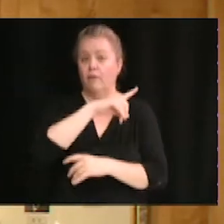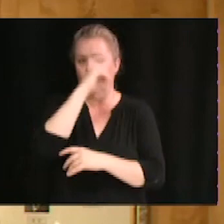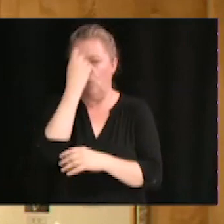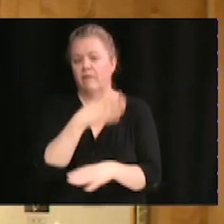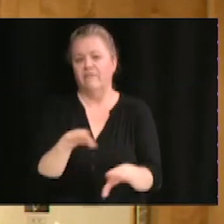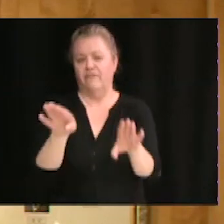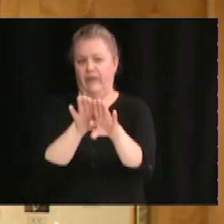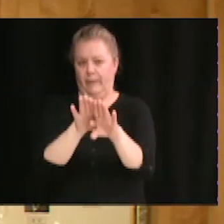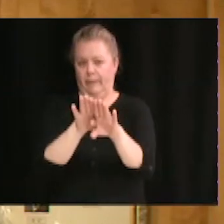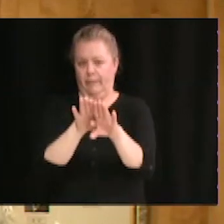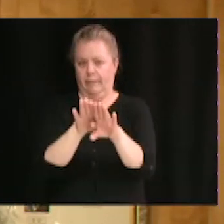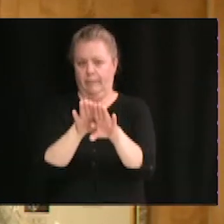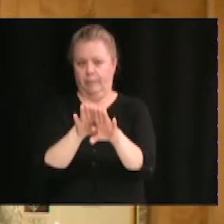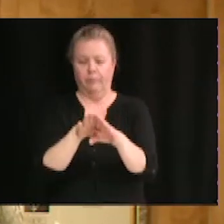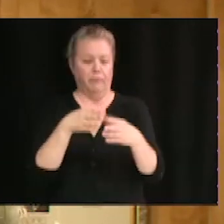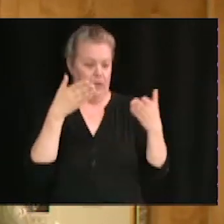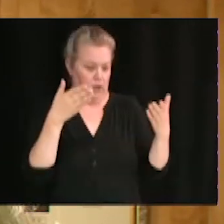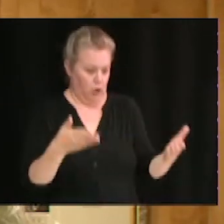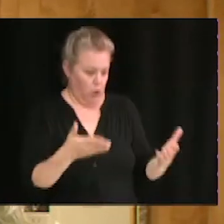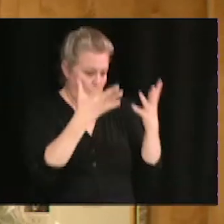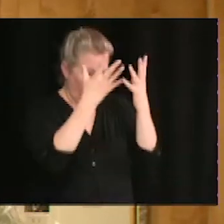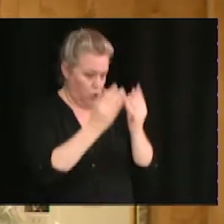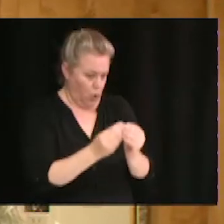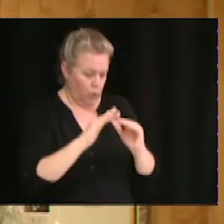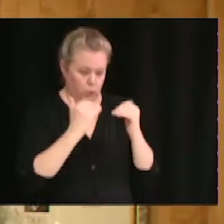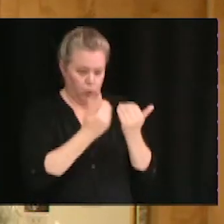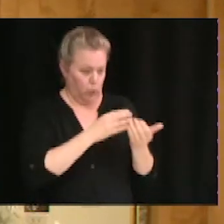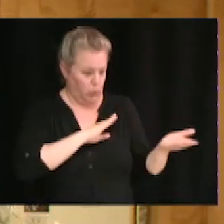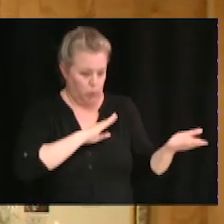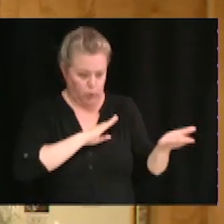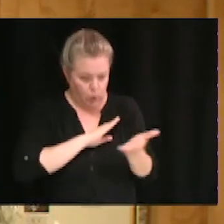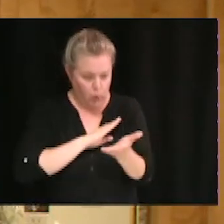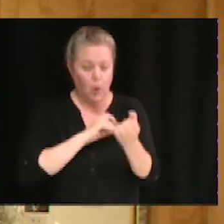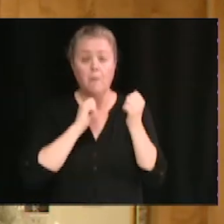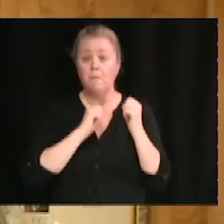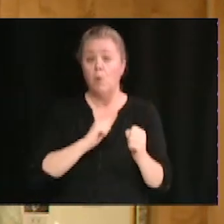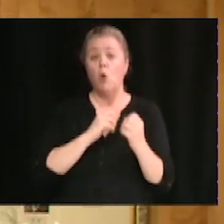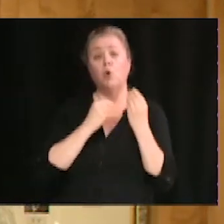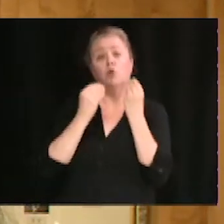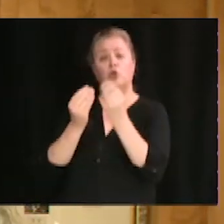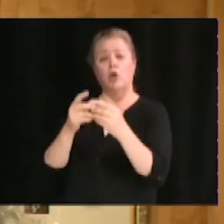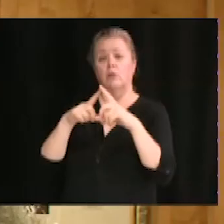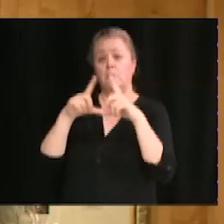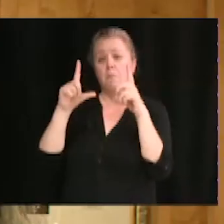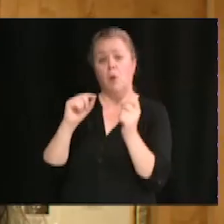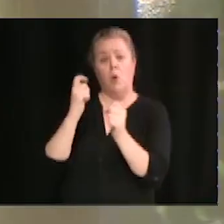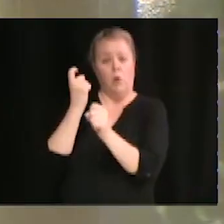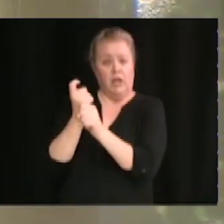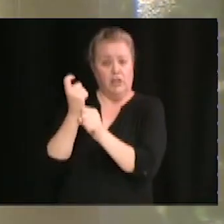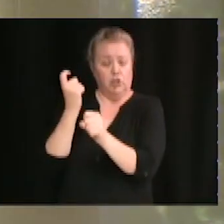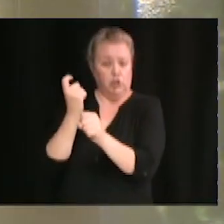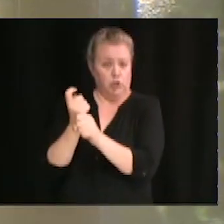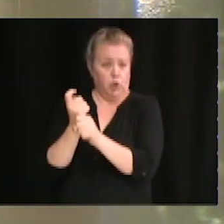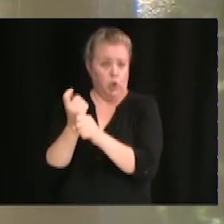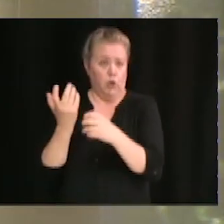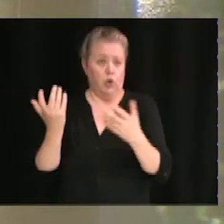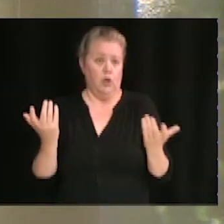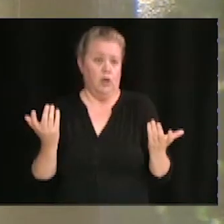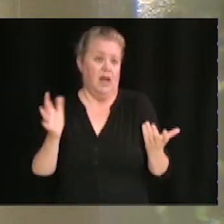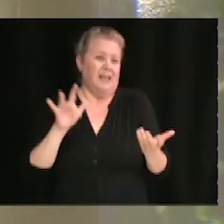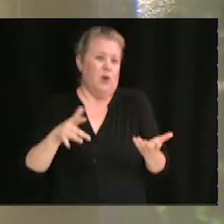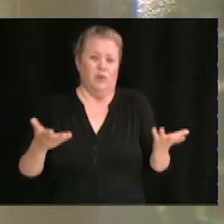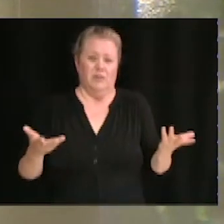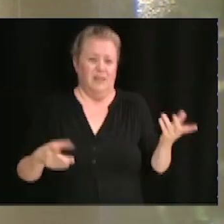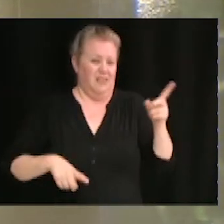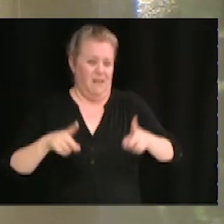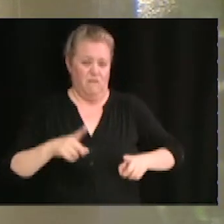Ensuite, on calcule qu'est-ce qu'on a. Il y a des bons d'achat qui sont remis dans les sacs parce qu'on ne se cachera pas que